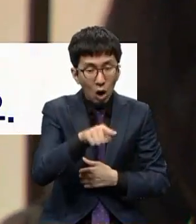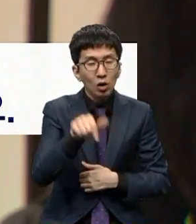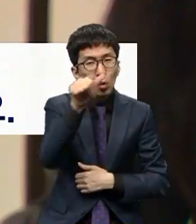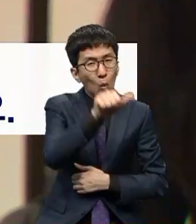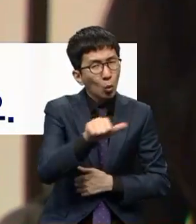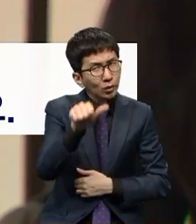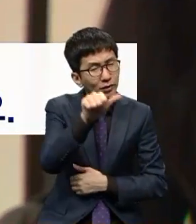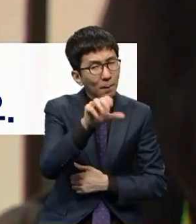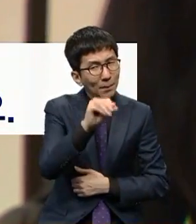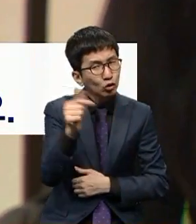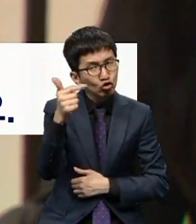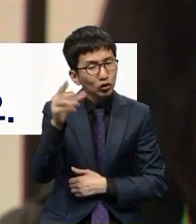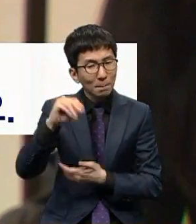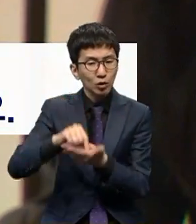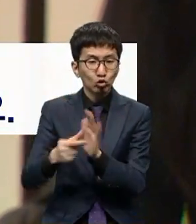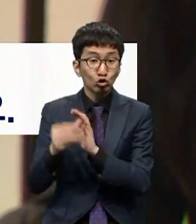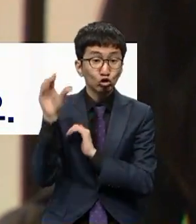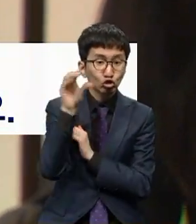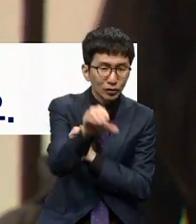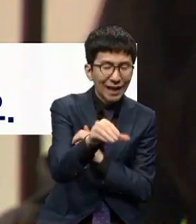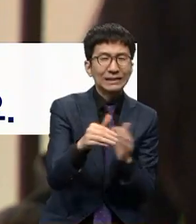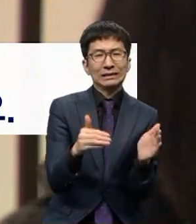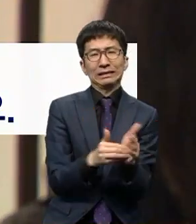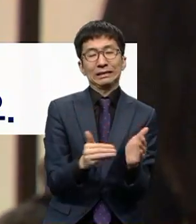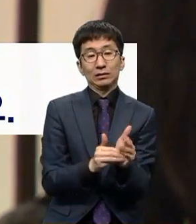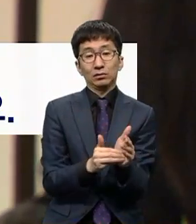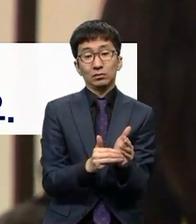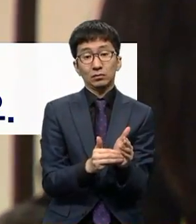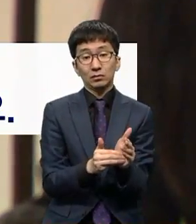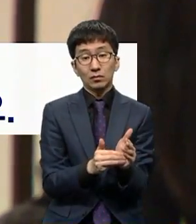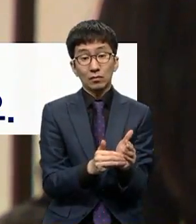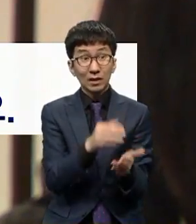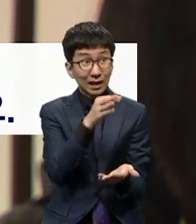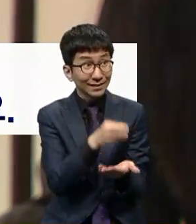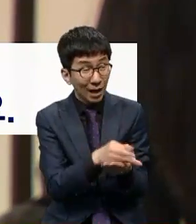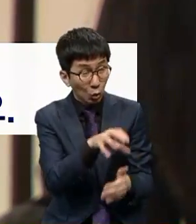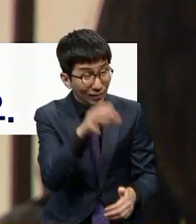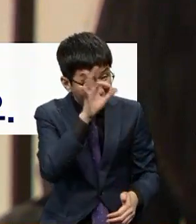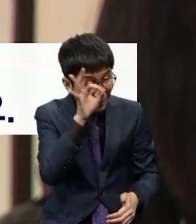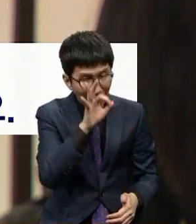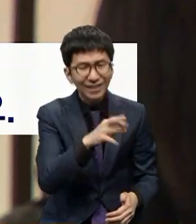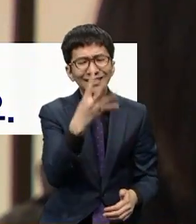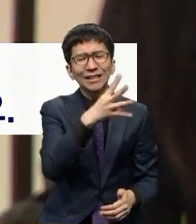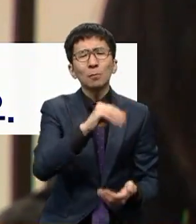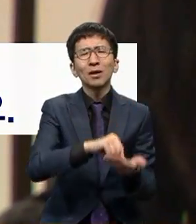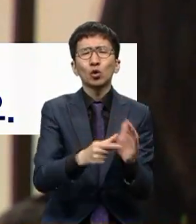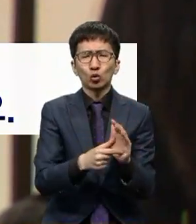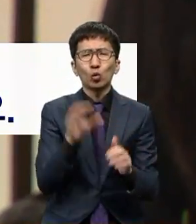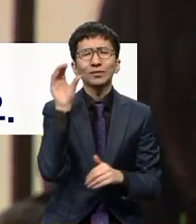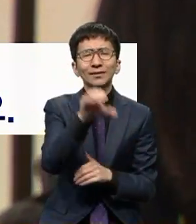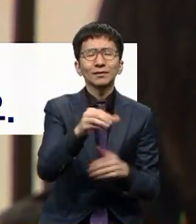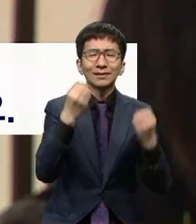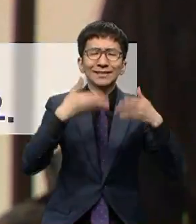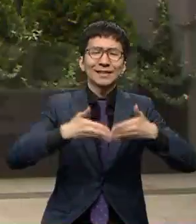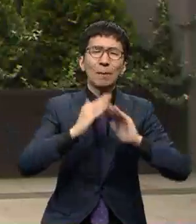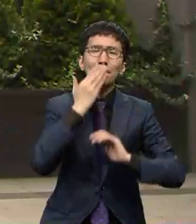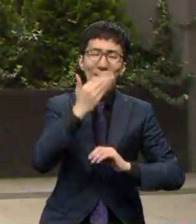5천에서 6천 정도 더 점포를 더 저렴한 걸 구하시게 되면 물론 4천만 원대에도 창업은